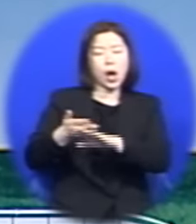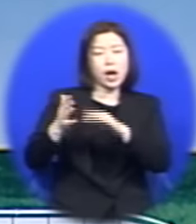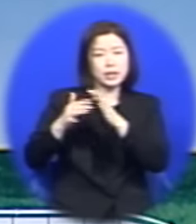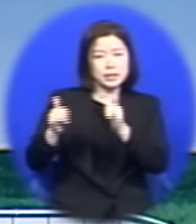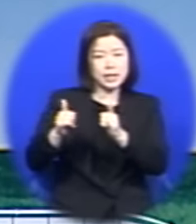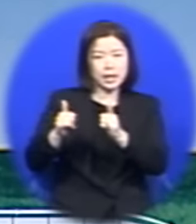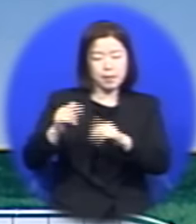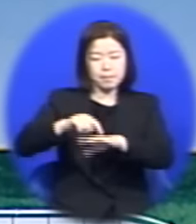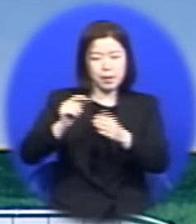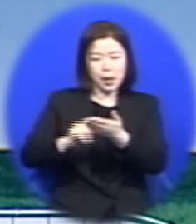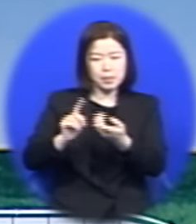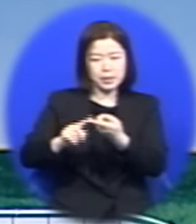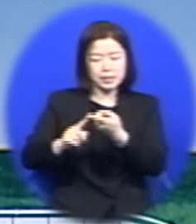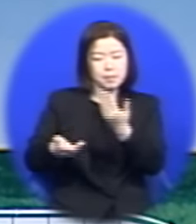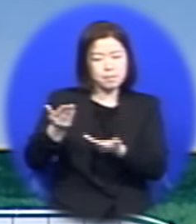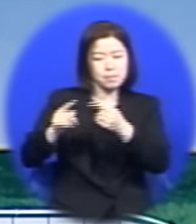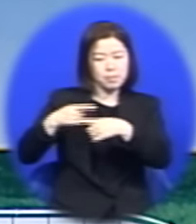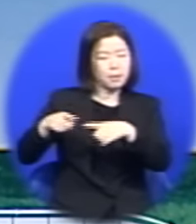대해서 비판하지 마라.